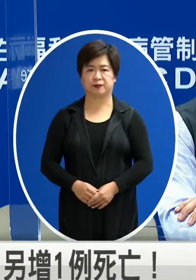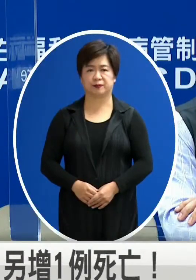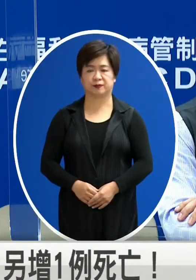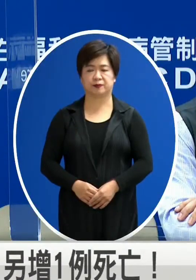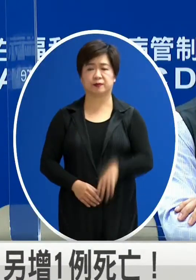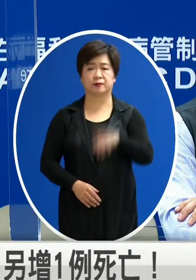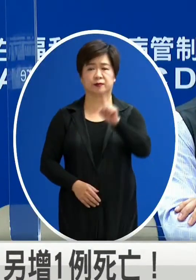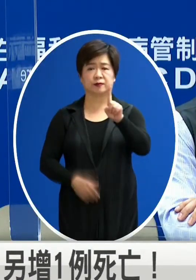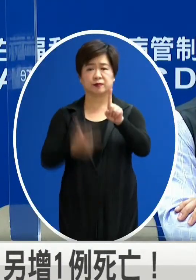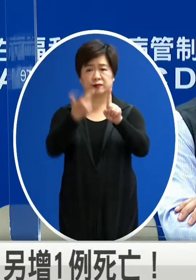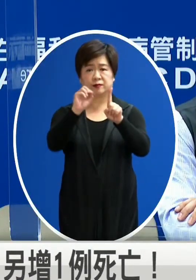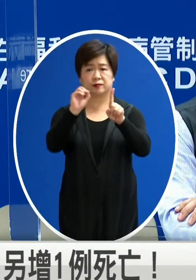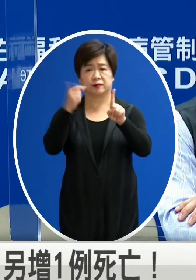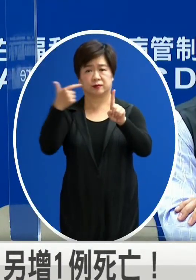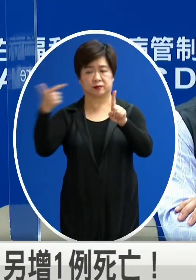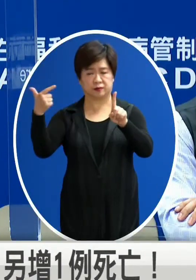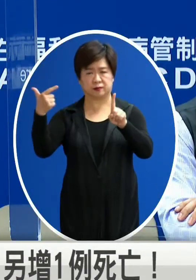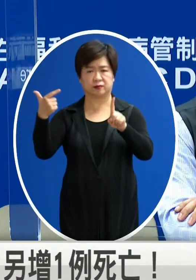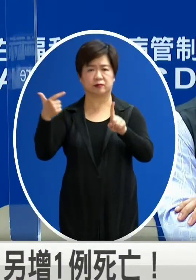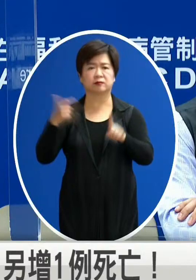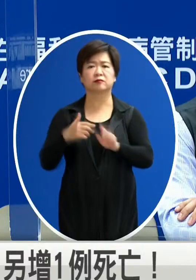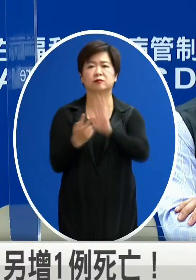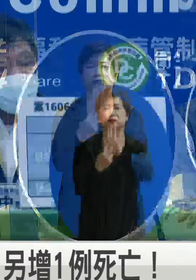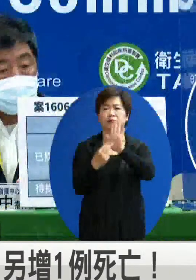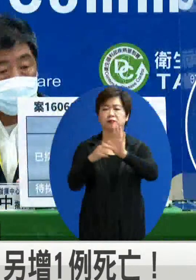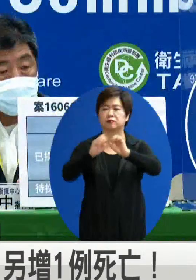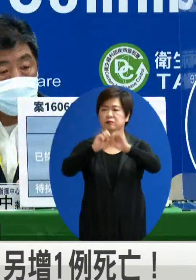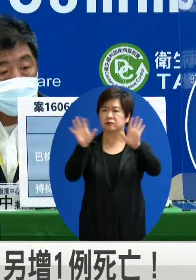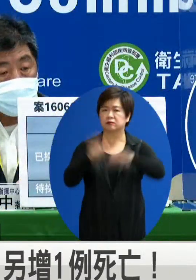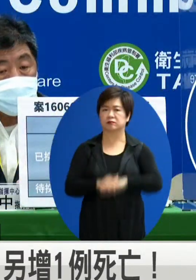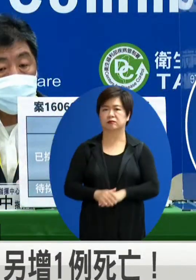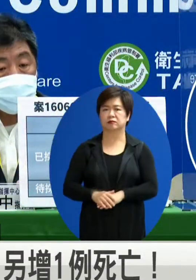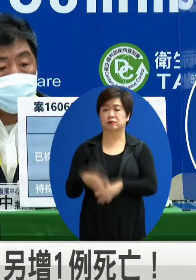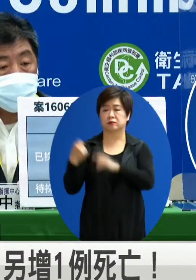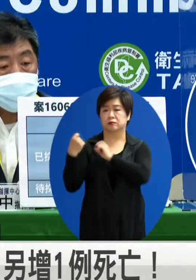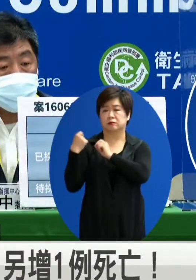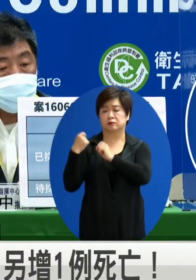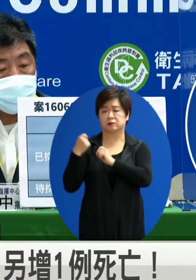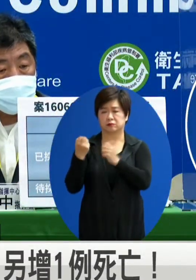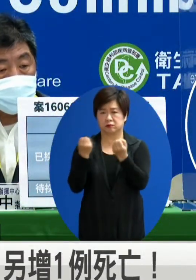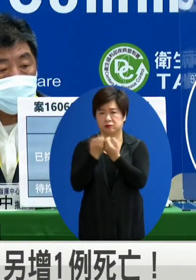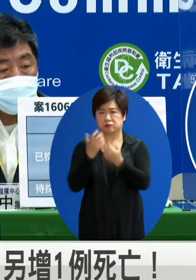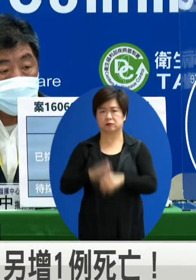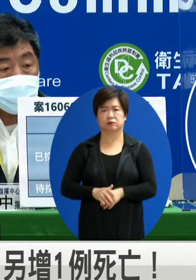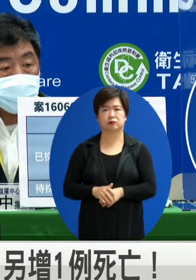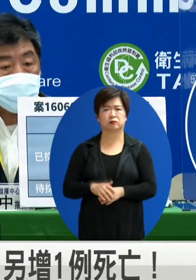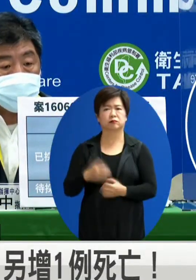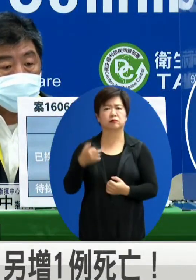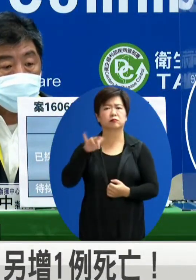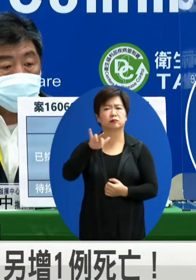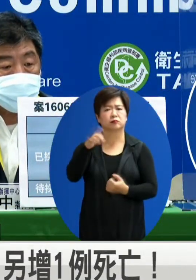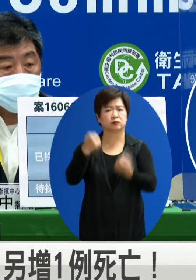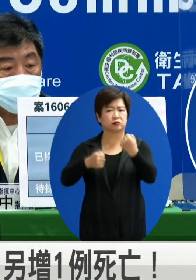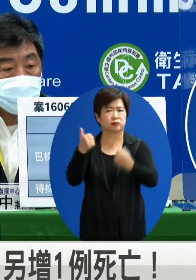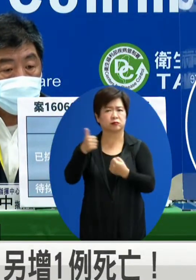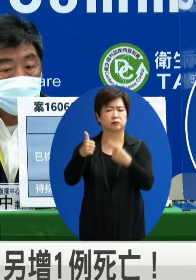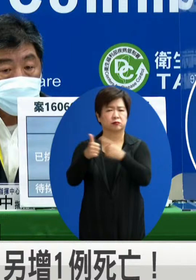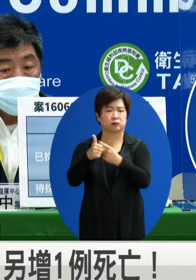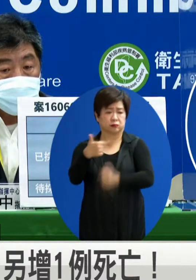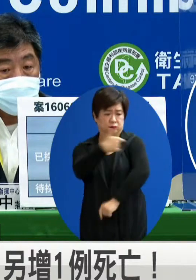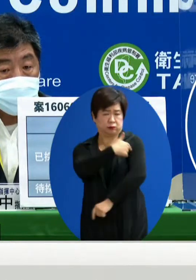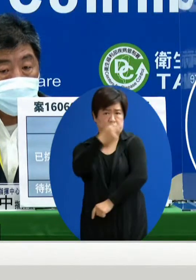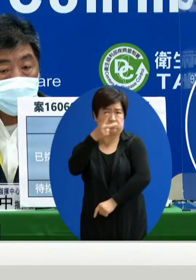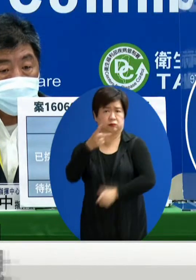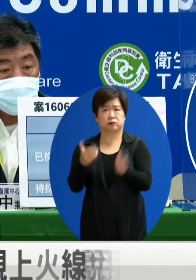那按16066哈，就是我们进来的机师，那有突破性感染哈，这个案子哈，